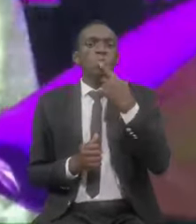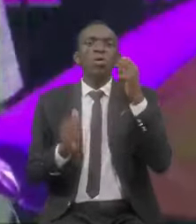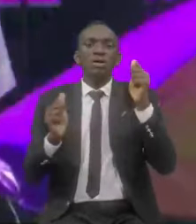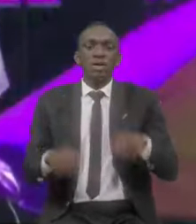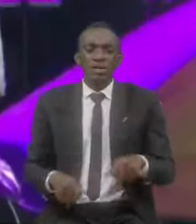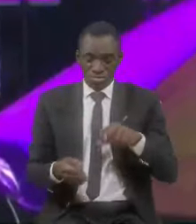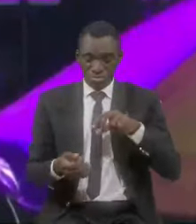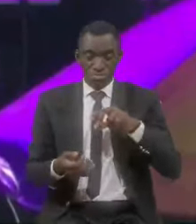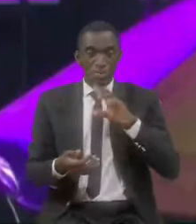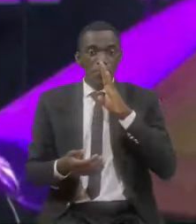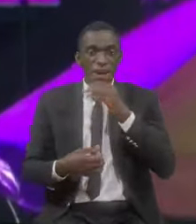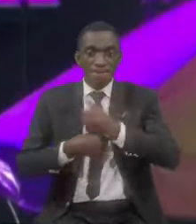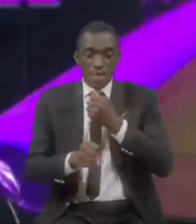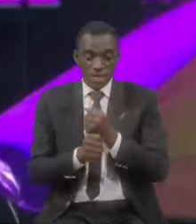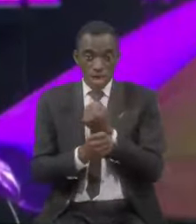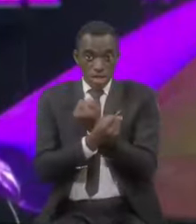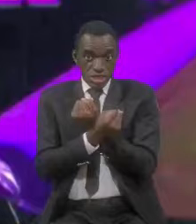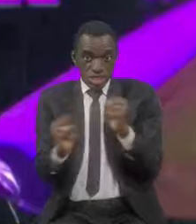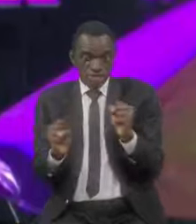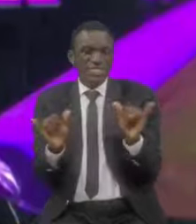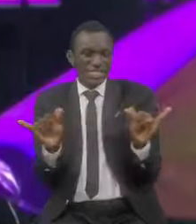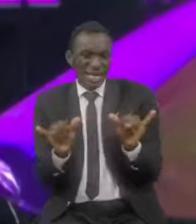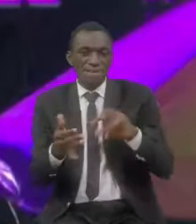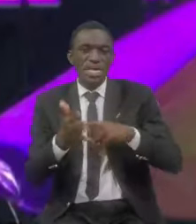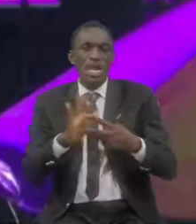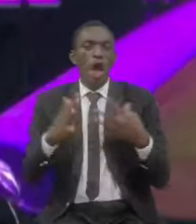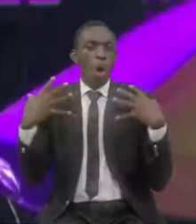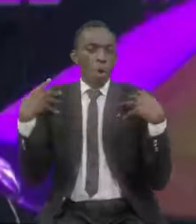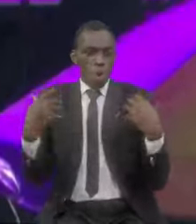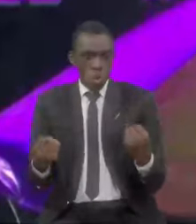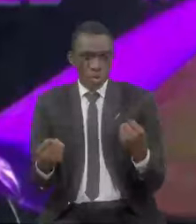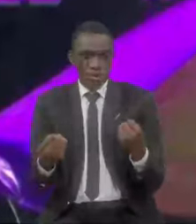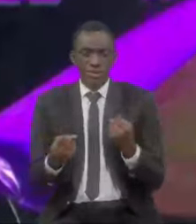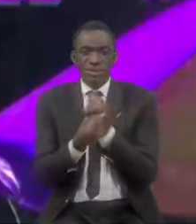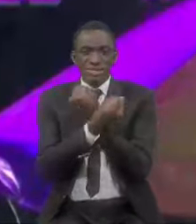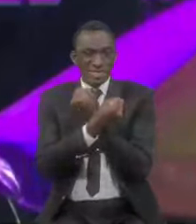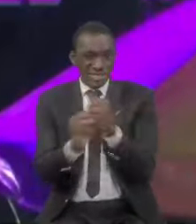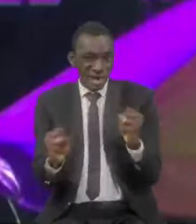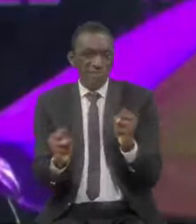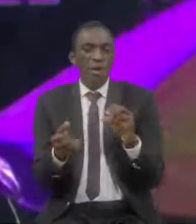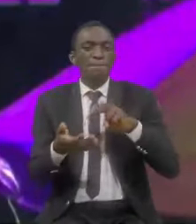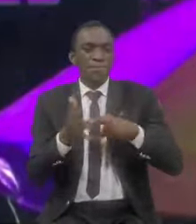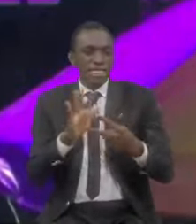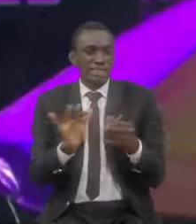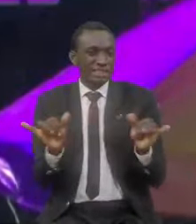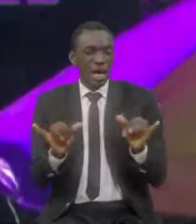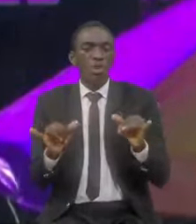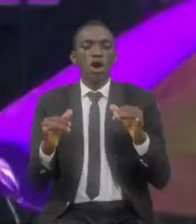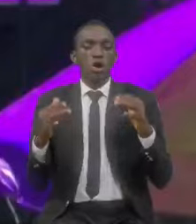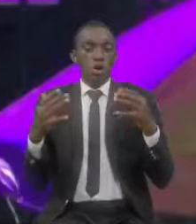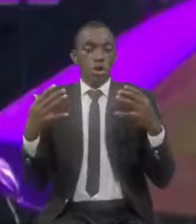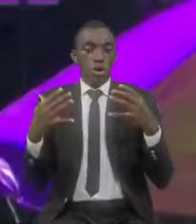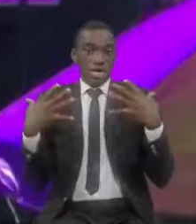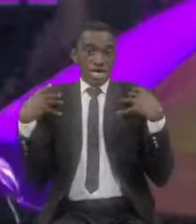dire qui peut être guéri, qui peut être délivré, qui peut être